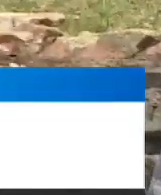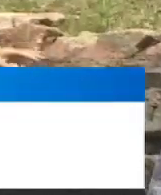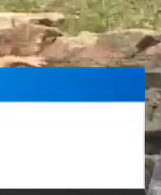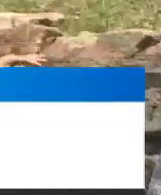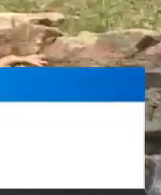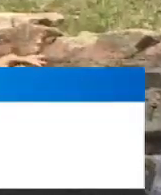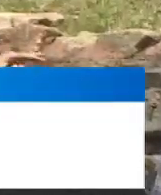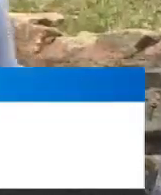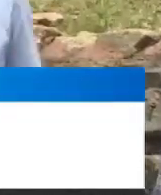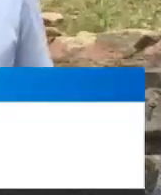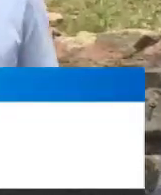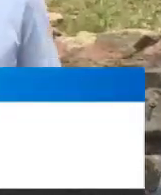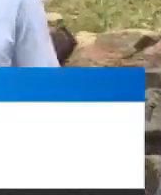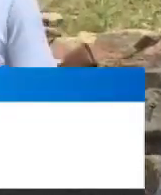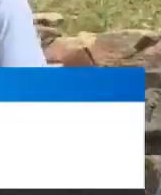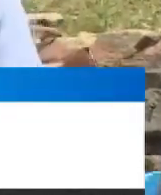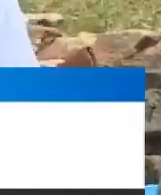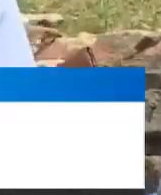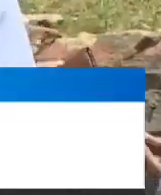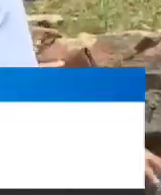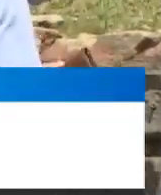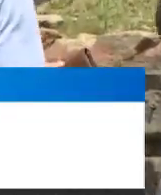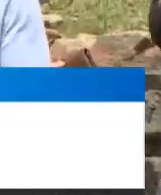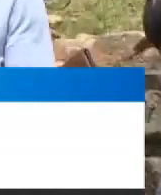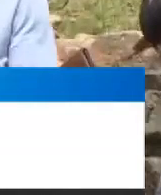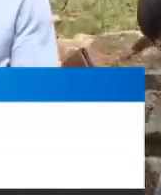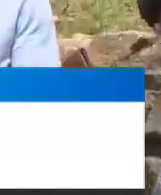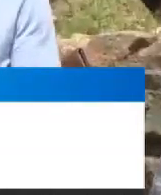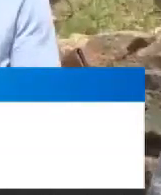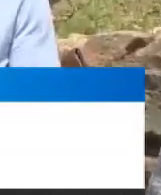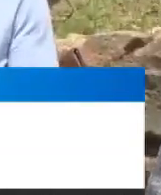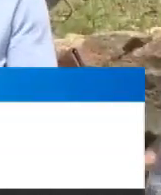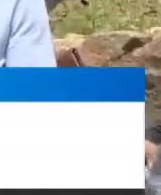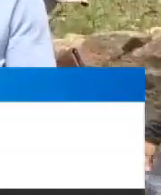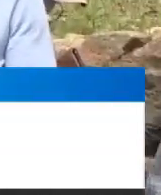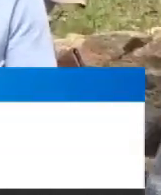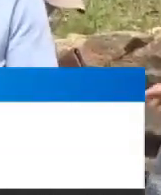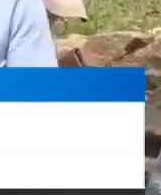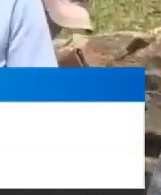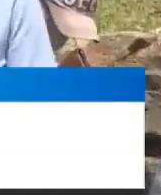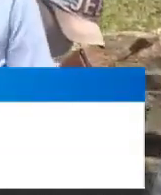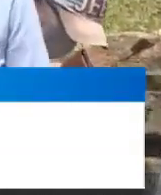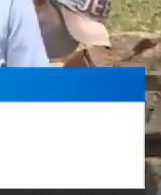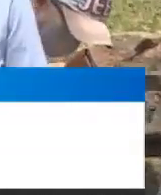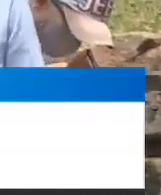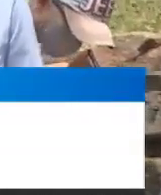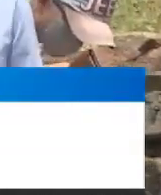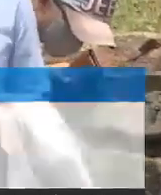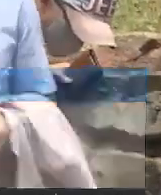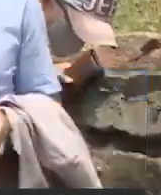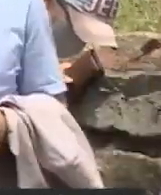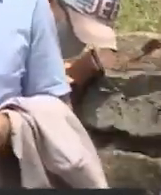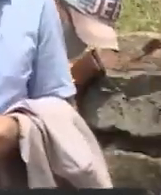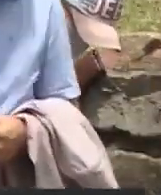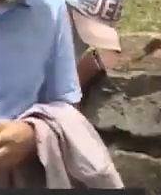해명한 평당원의 액자보 가지고 그렇게 계속, 시비를 하는 것이 과연 격에 맞는 것인지